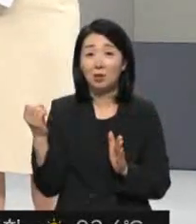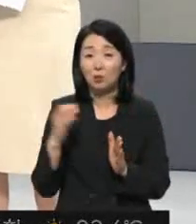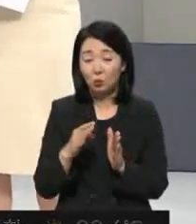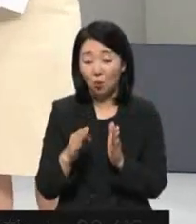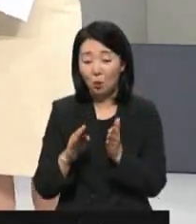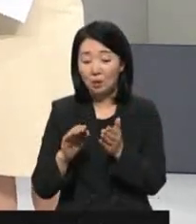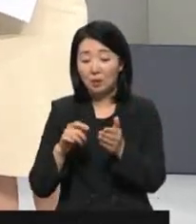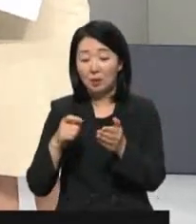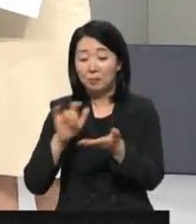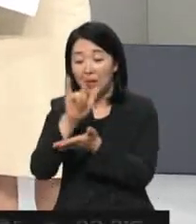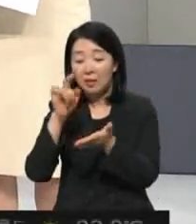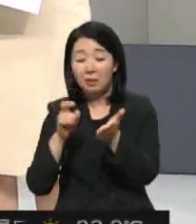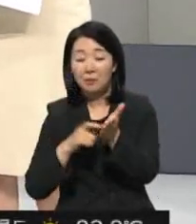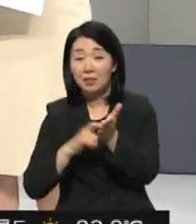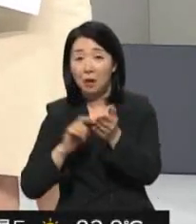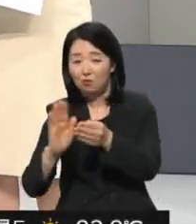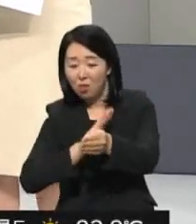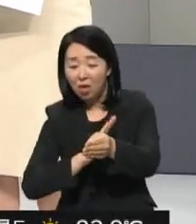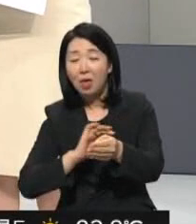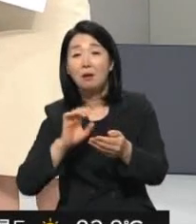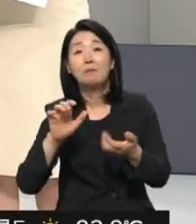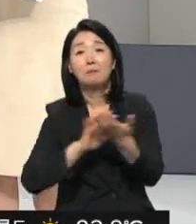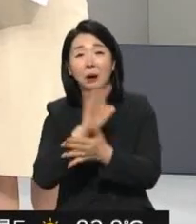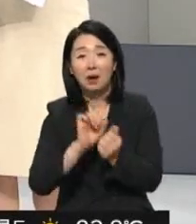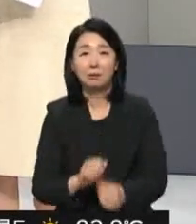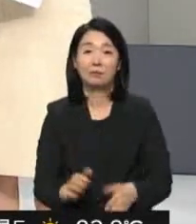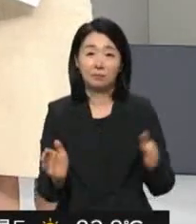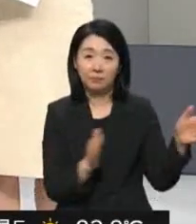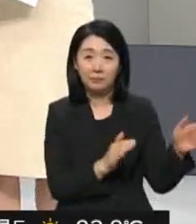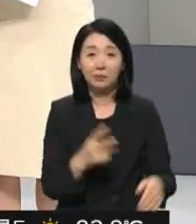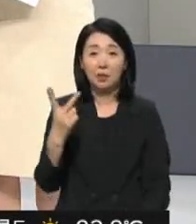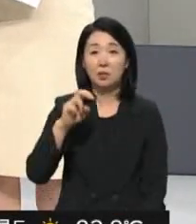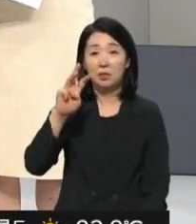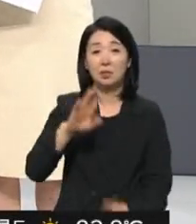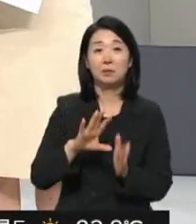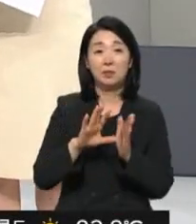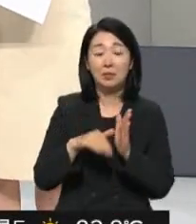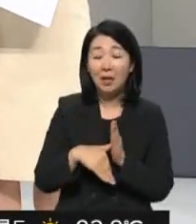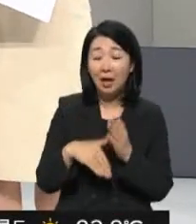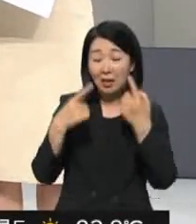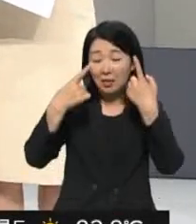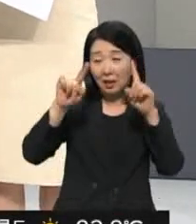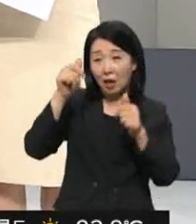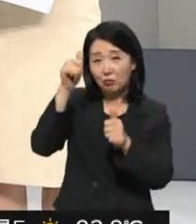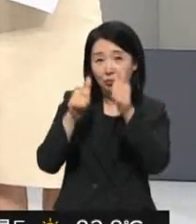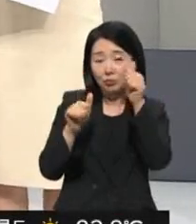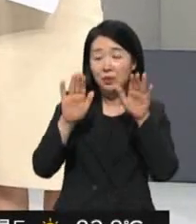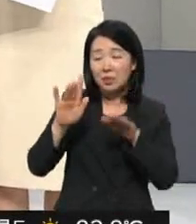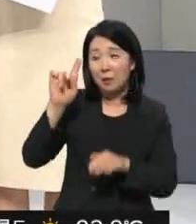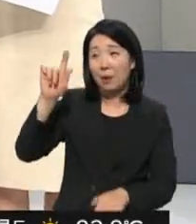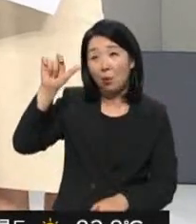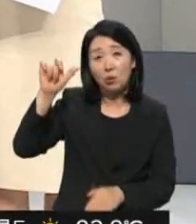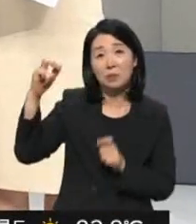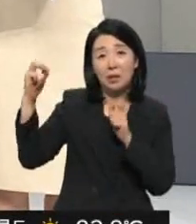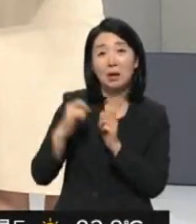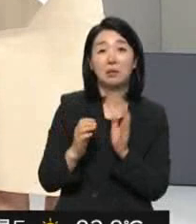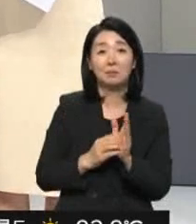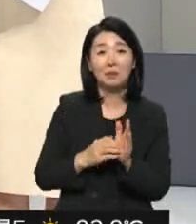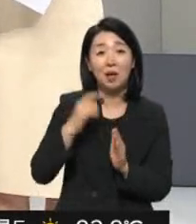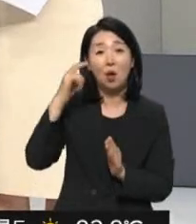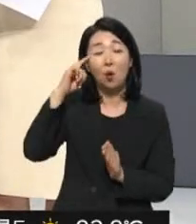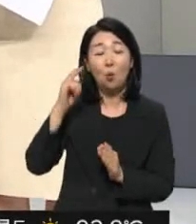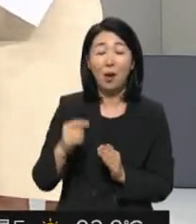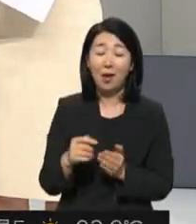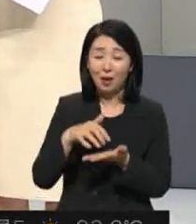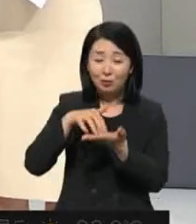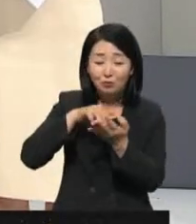난동으로 가져왔습니다. 2024학년도 대학 수능 이제 150일 앞으로 다가왔습니다. 아직 수능